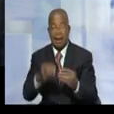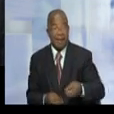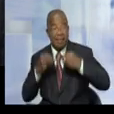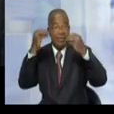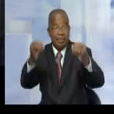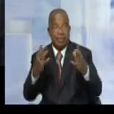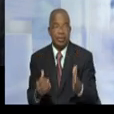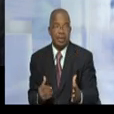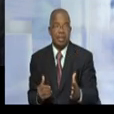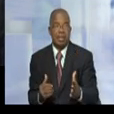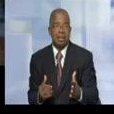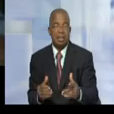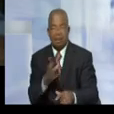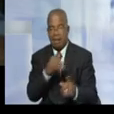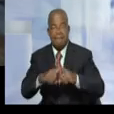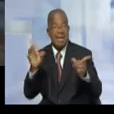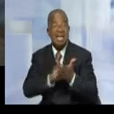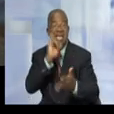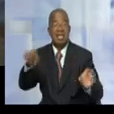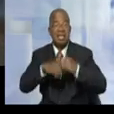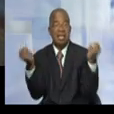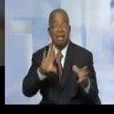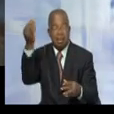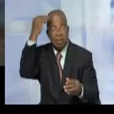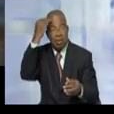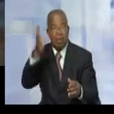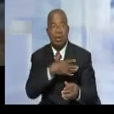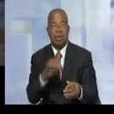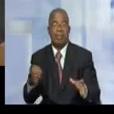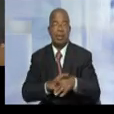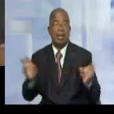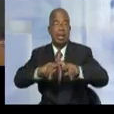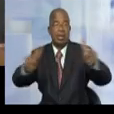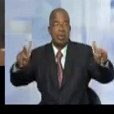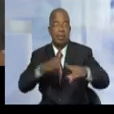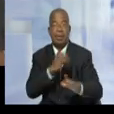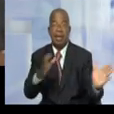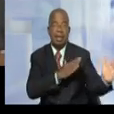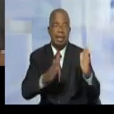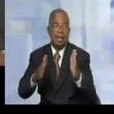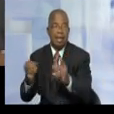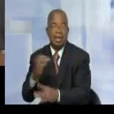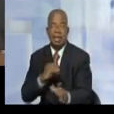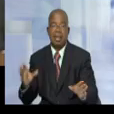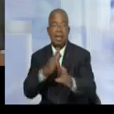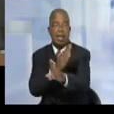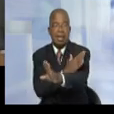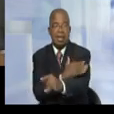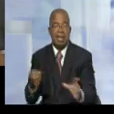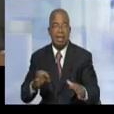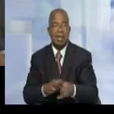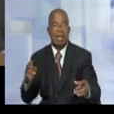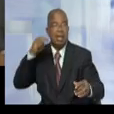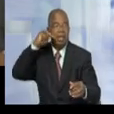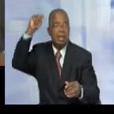caractère économique et social est avéré. Pour le ministre d'État, ministre du Plan, de l'Aménagement et du Développement communautaire du Niger,